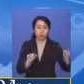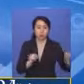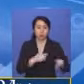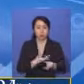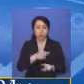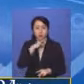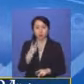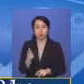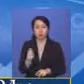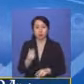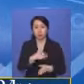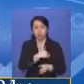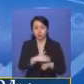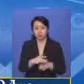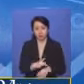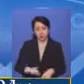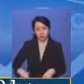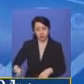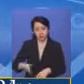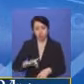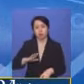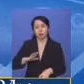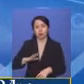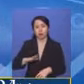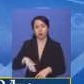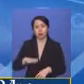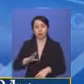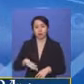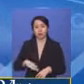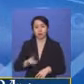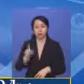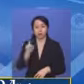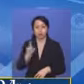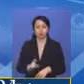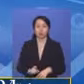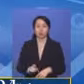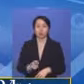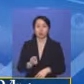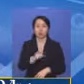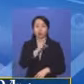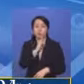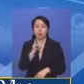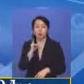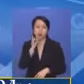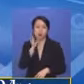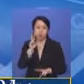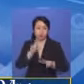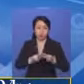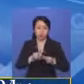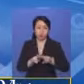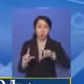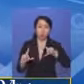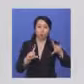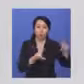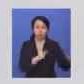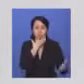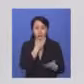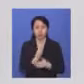пределы республики, а затем, отсидев сравнительно небольшой срок, уезжают к своим